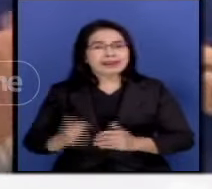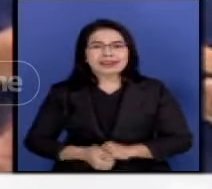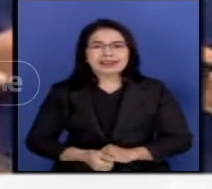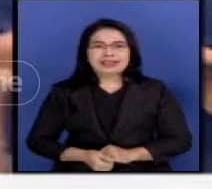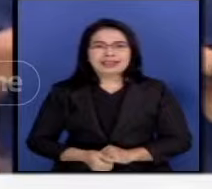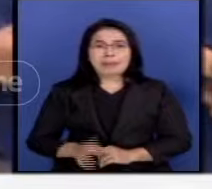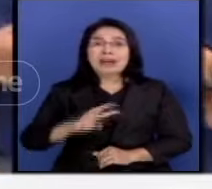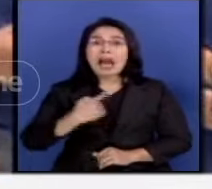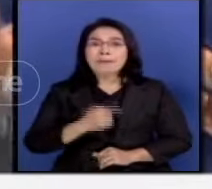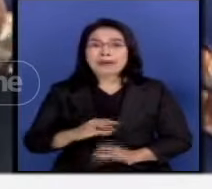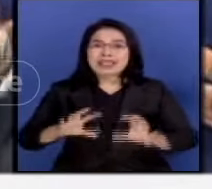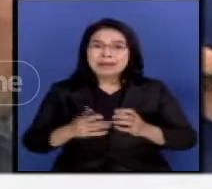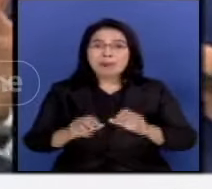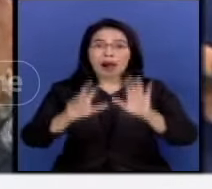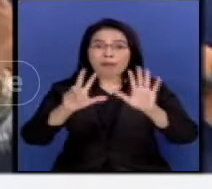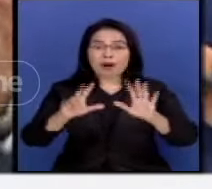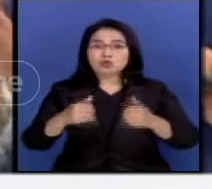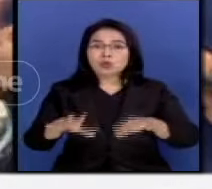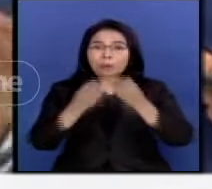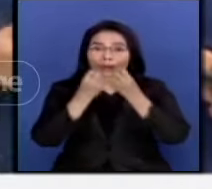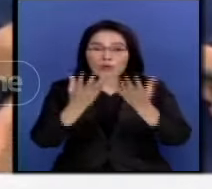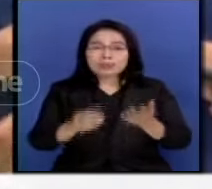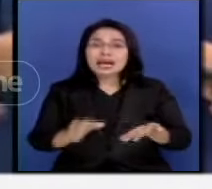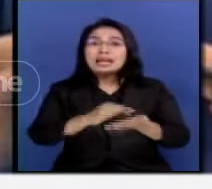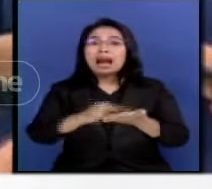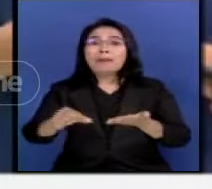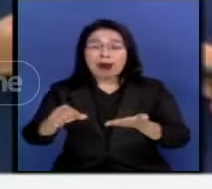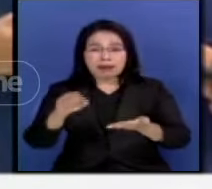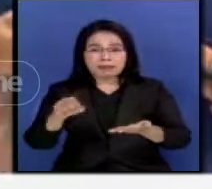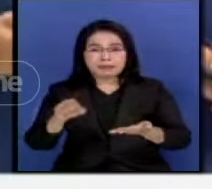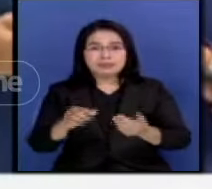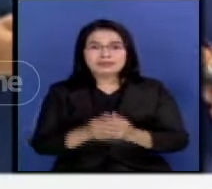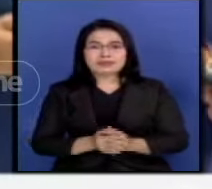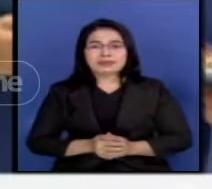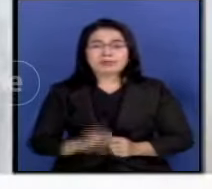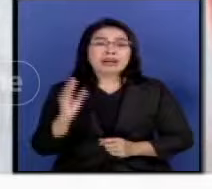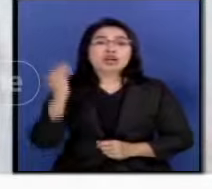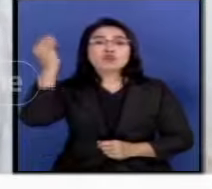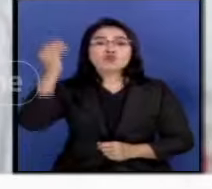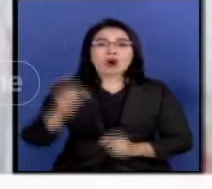kami tim 8 sudah juga menginformasikan nama-nama ini kepada waktu